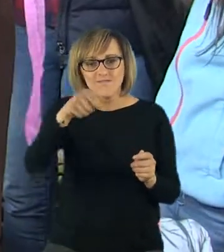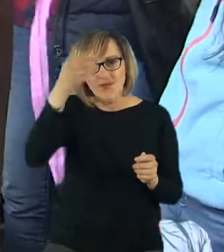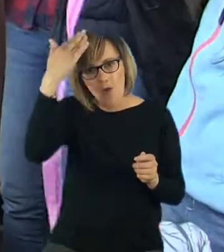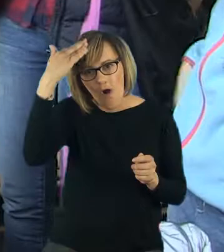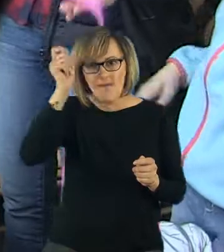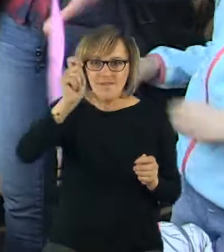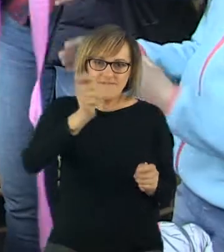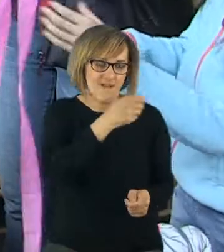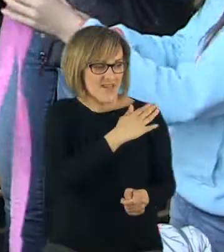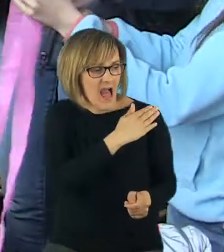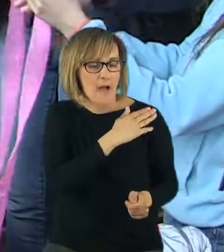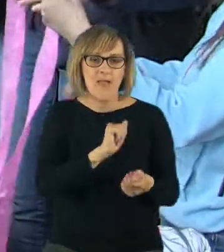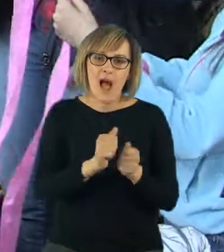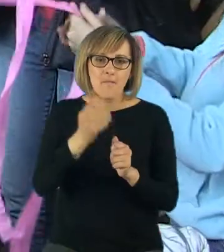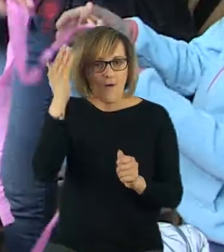uderzało się dziecko